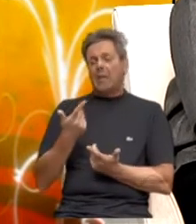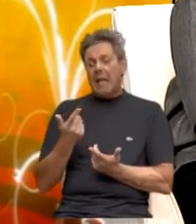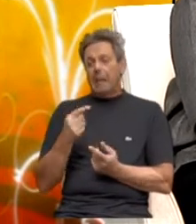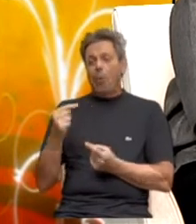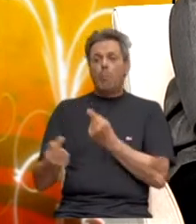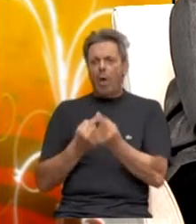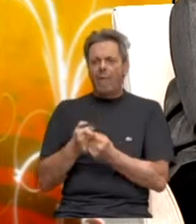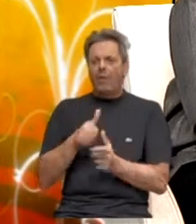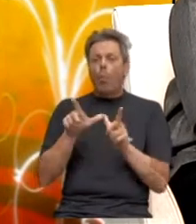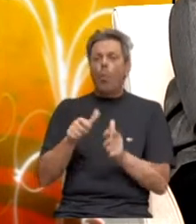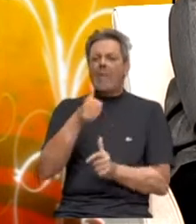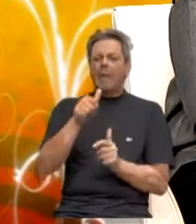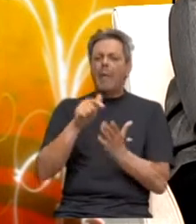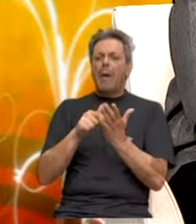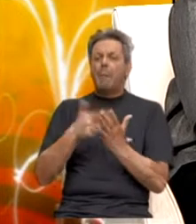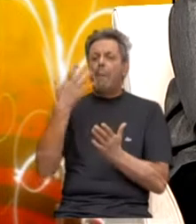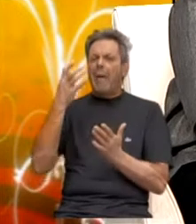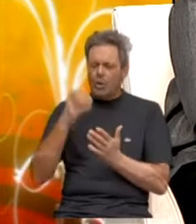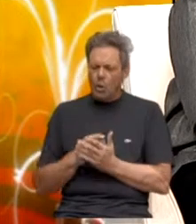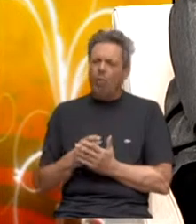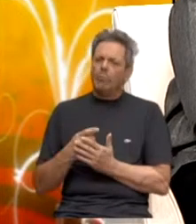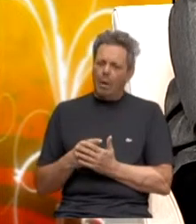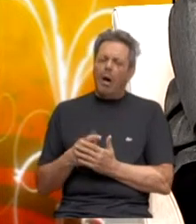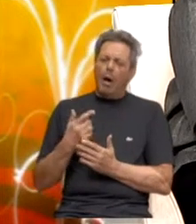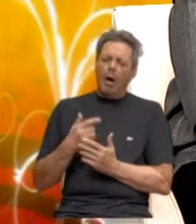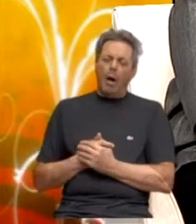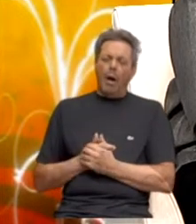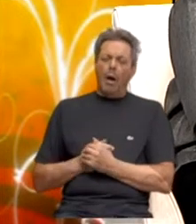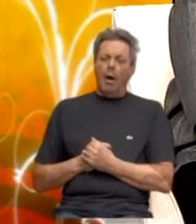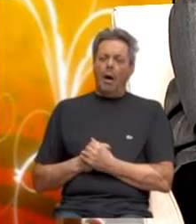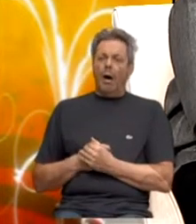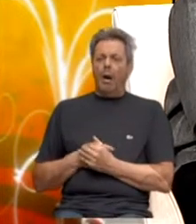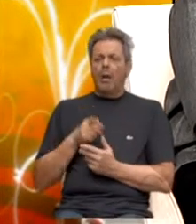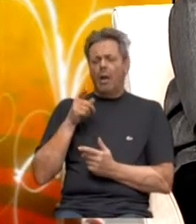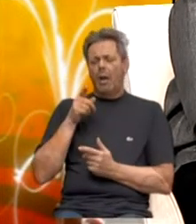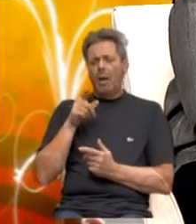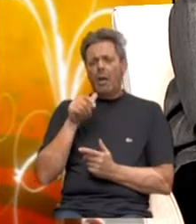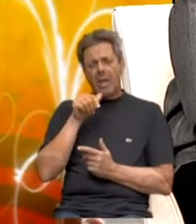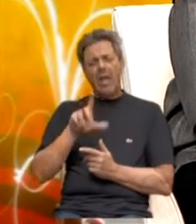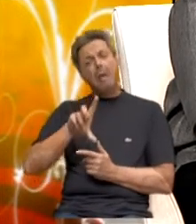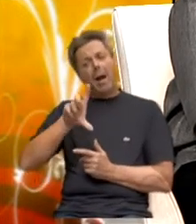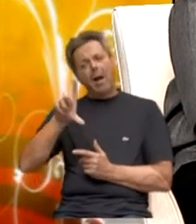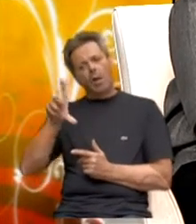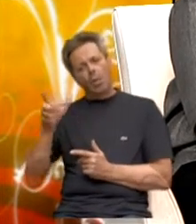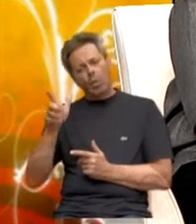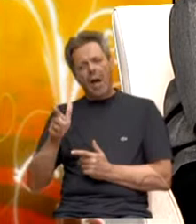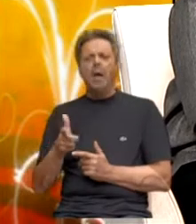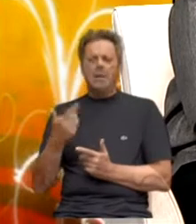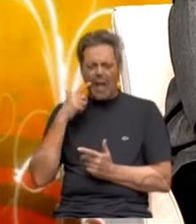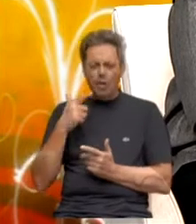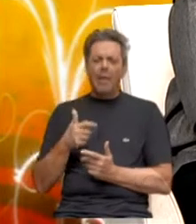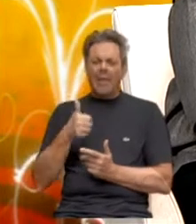1:500, dakle može biti vrlo česta. Ako se radi o homozigotnoj varijanti, onda se incidencija je